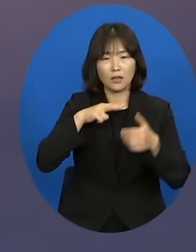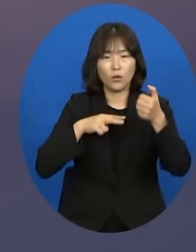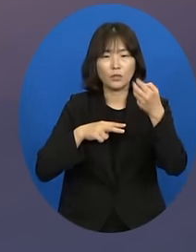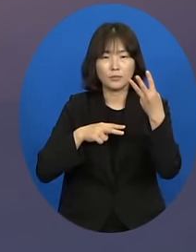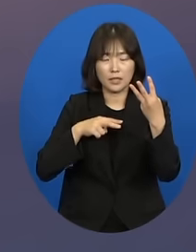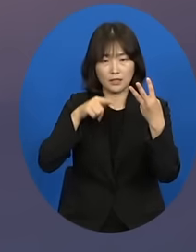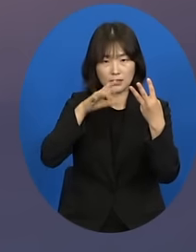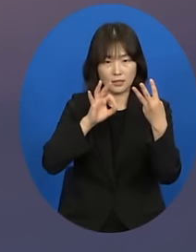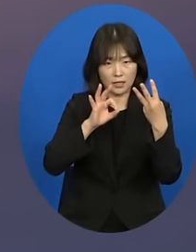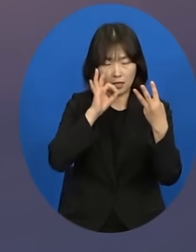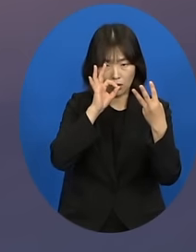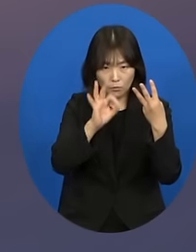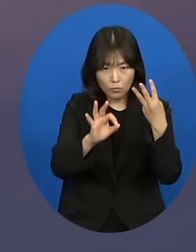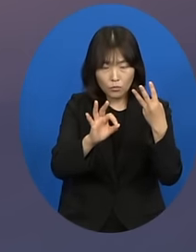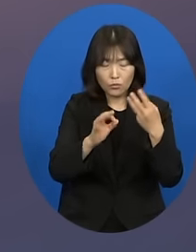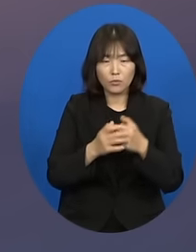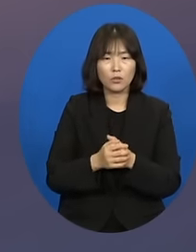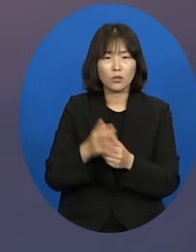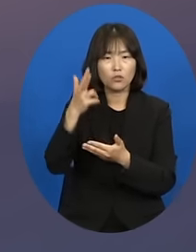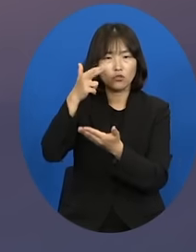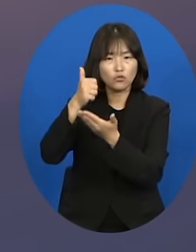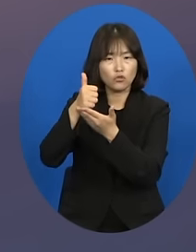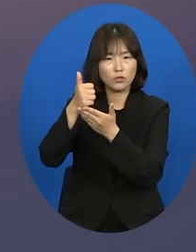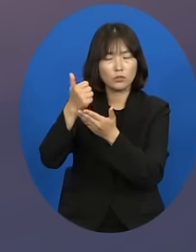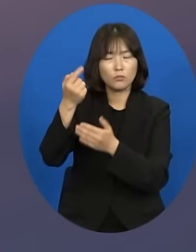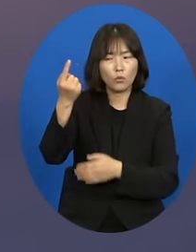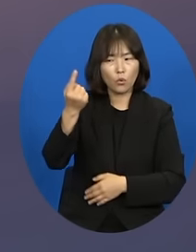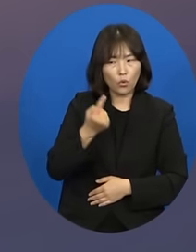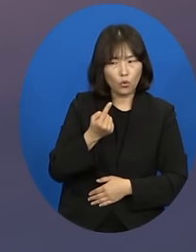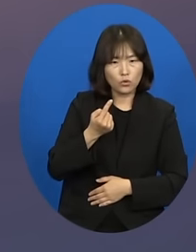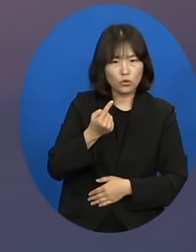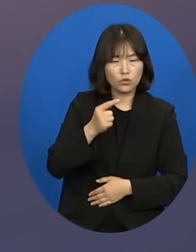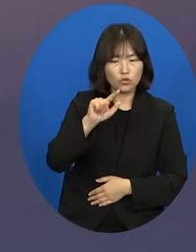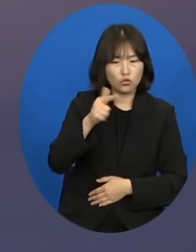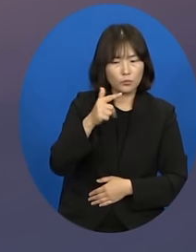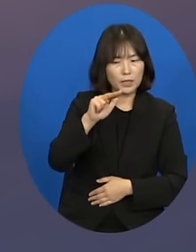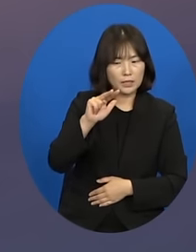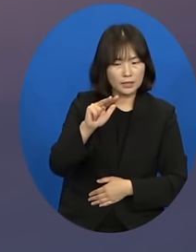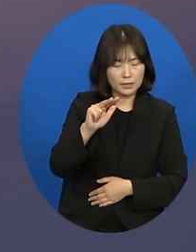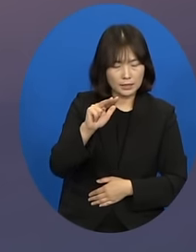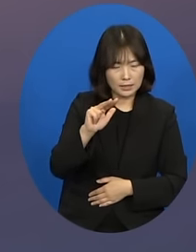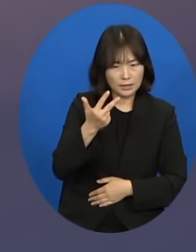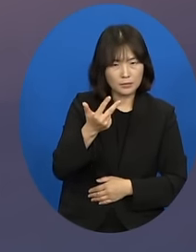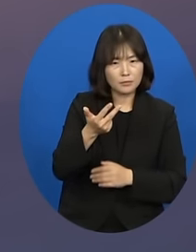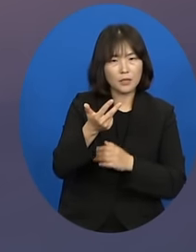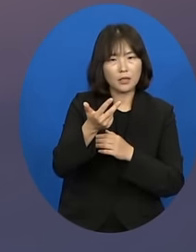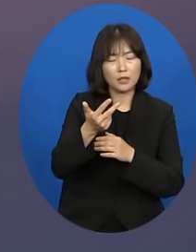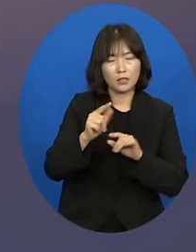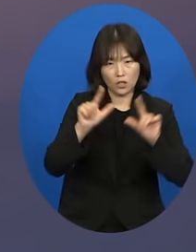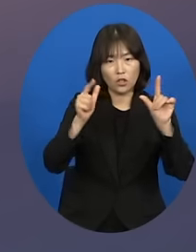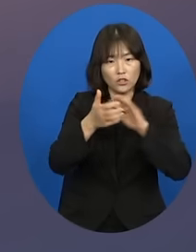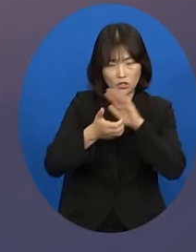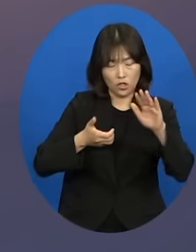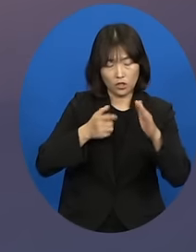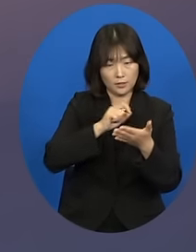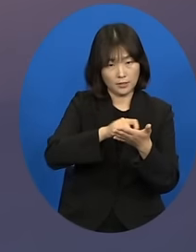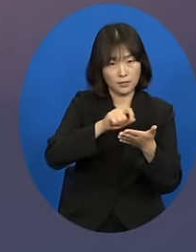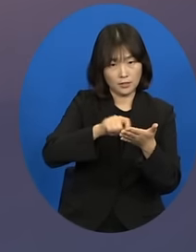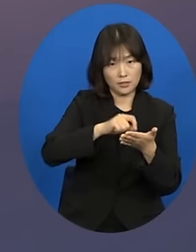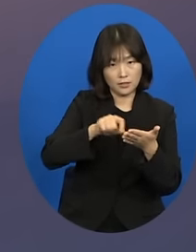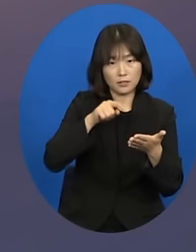이게 주님 오시기 적어도 6,700년 전에 쓰여진 글이잖아요. 이사야 마치